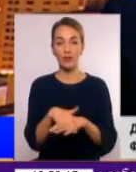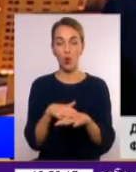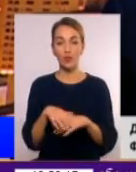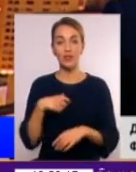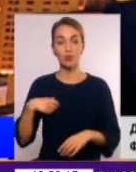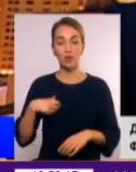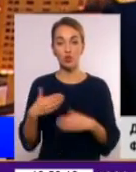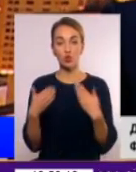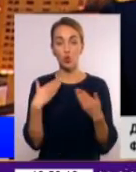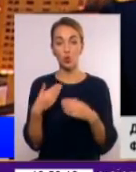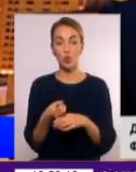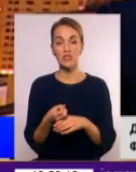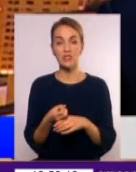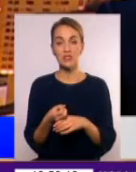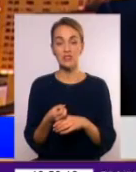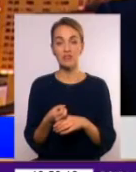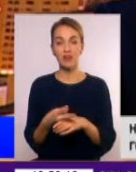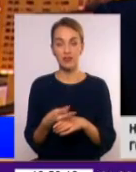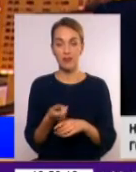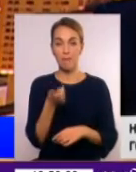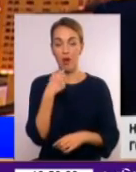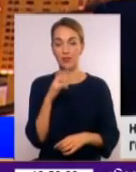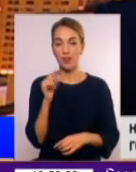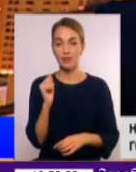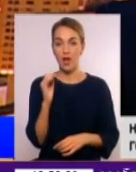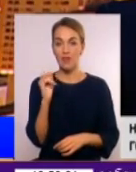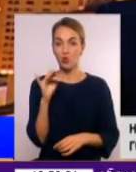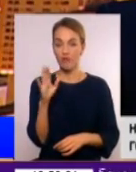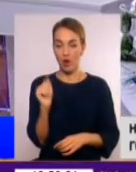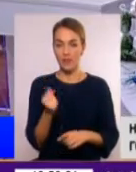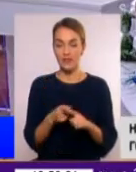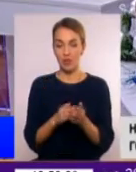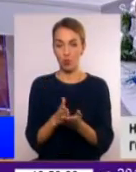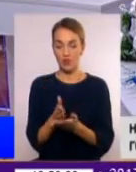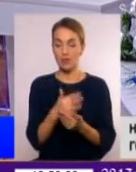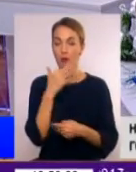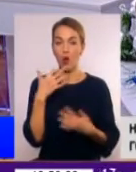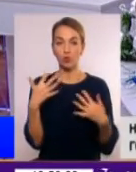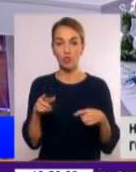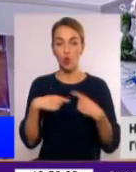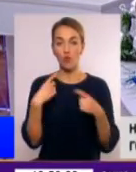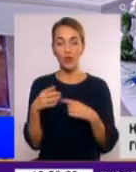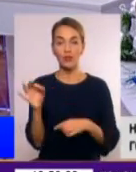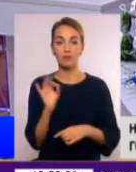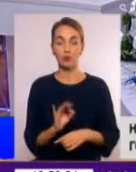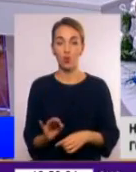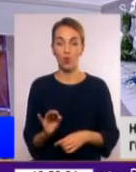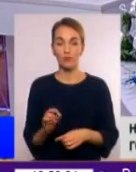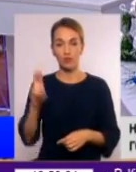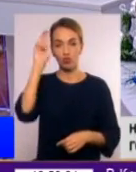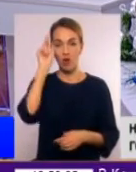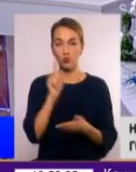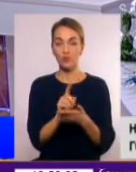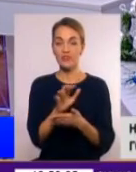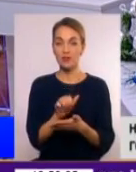депутатів щодо звільнення пана Насірова з цієї посади. Багато вже говорили про Державну